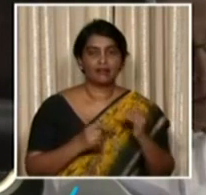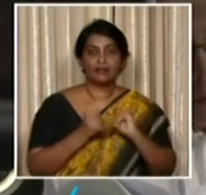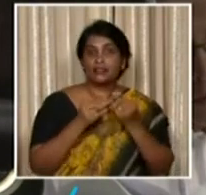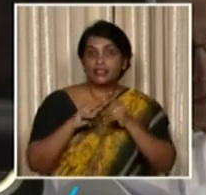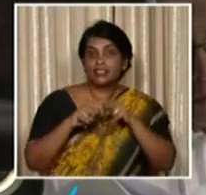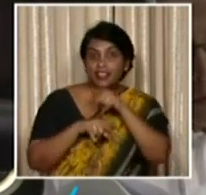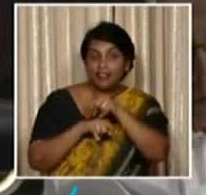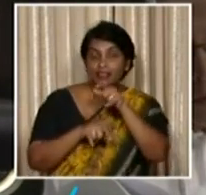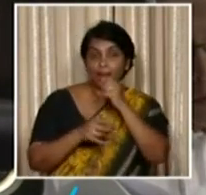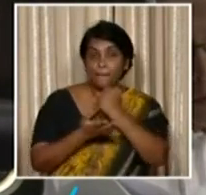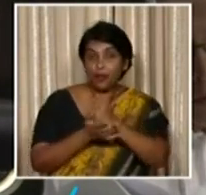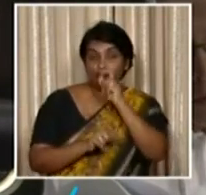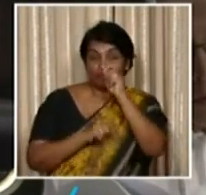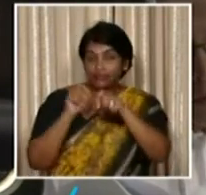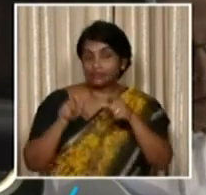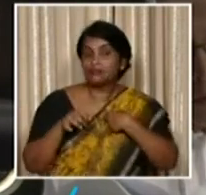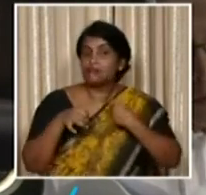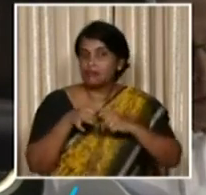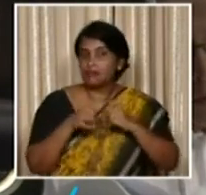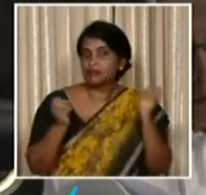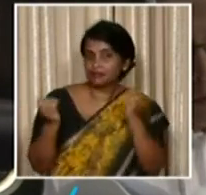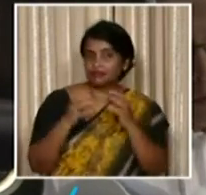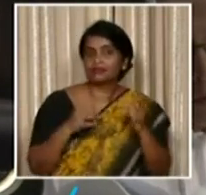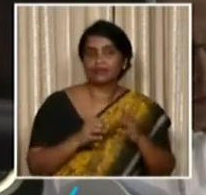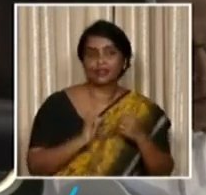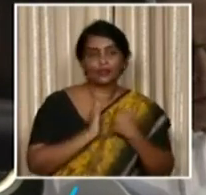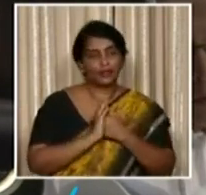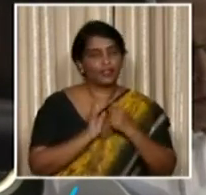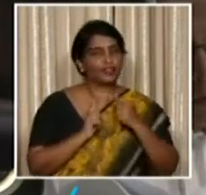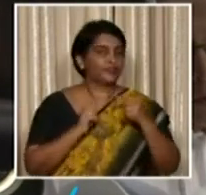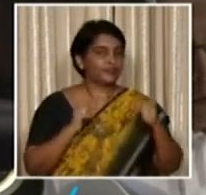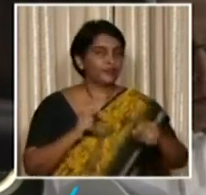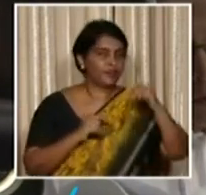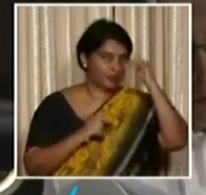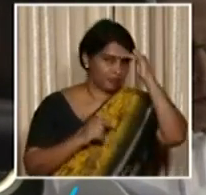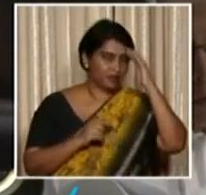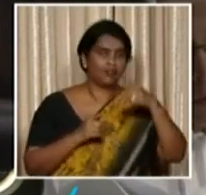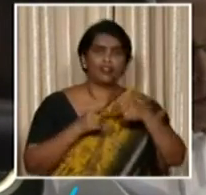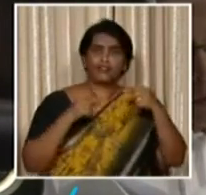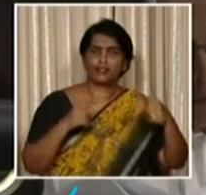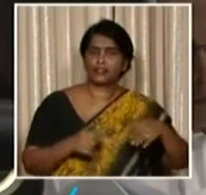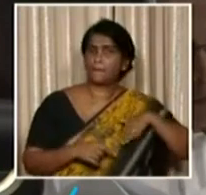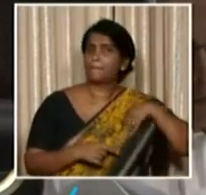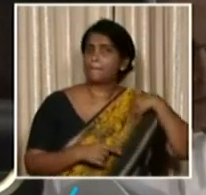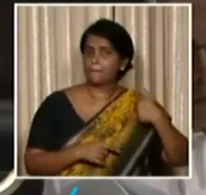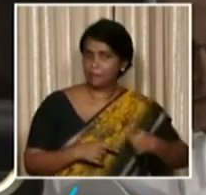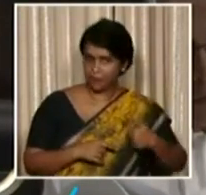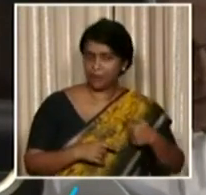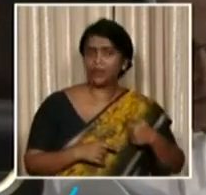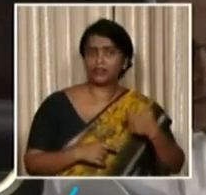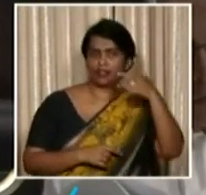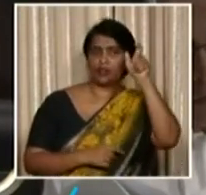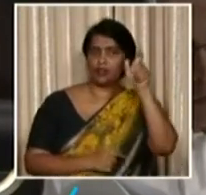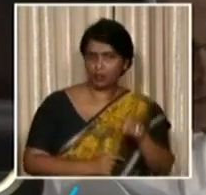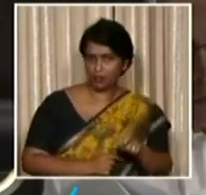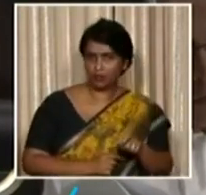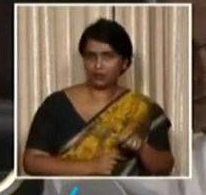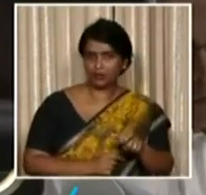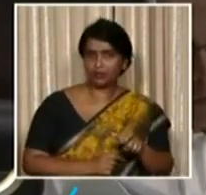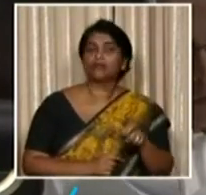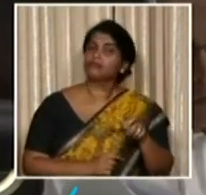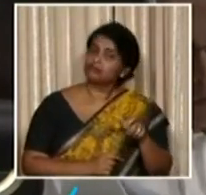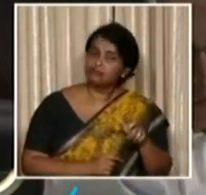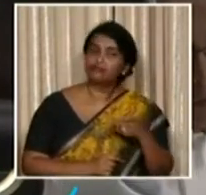නිලධාරීන්ගෙන් ප්‍රශ්න සහ පැහැදිලි කිරීම කරගන්න. ගරු විපක්ෂ නායකතුමා කියන්නේ මේ විපක්ෂයේ ප්‍රධාන පුද්ගලයා. ඉතින් ඒ